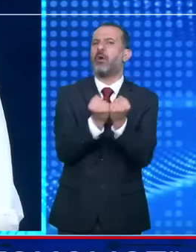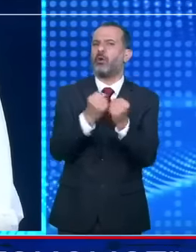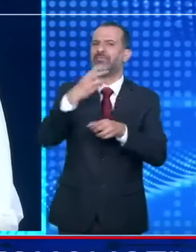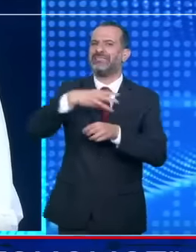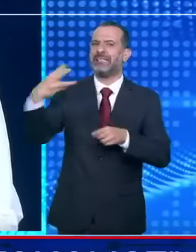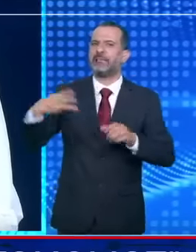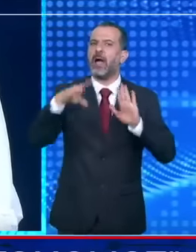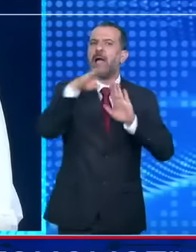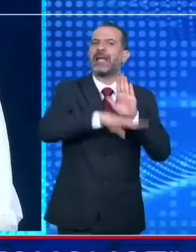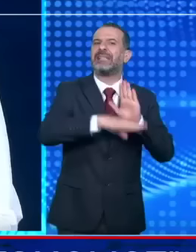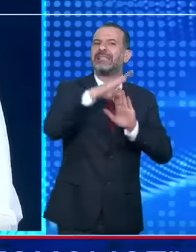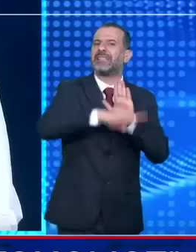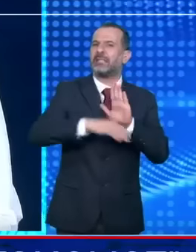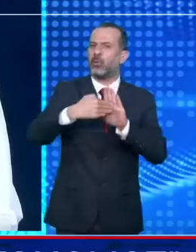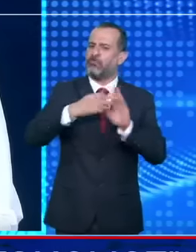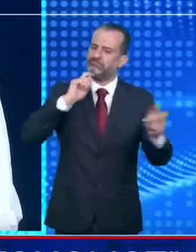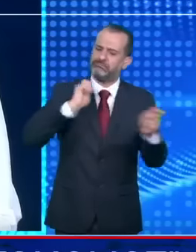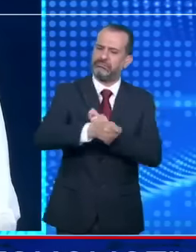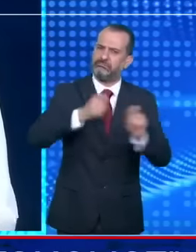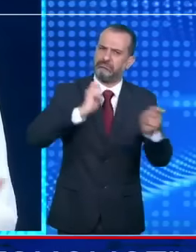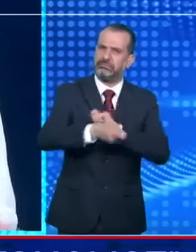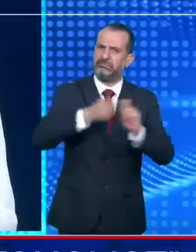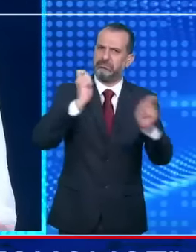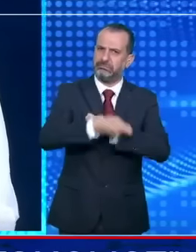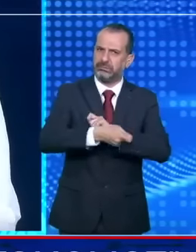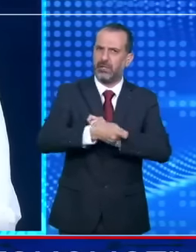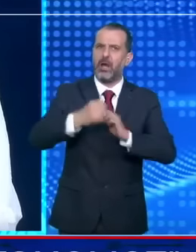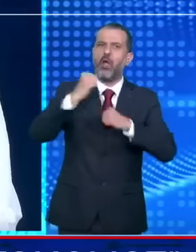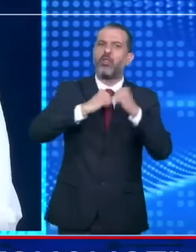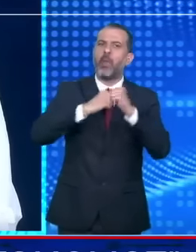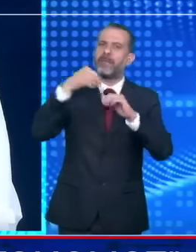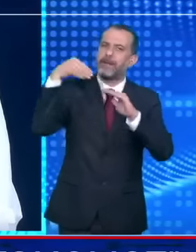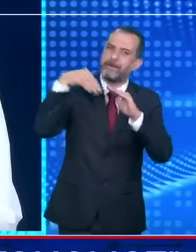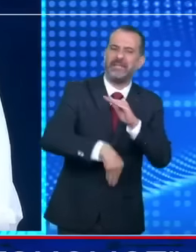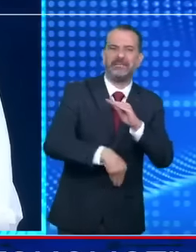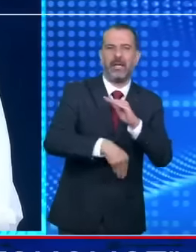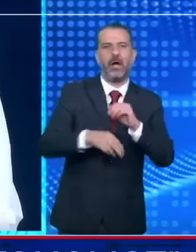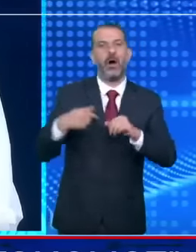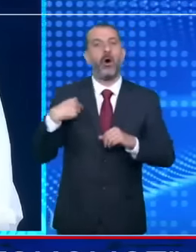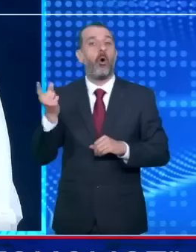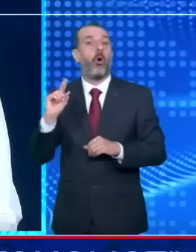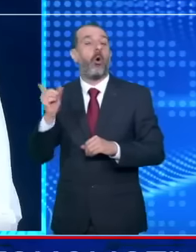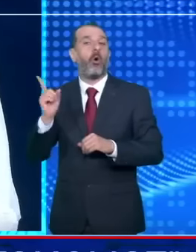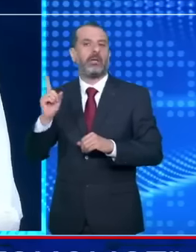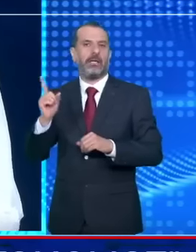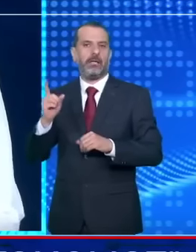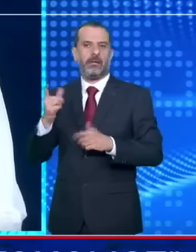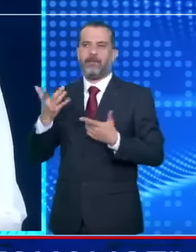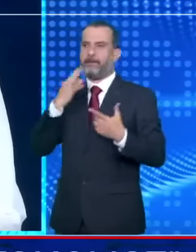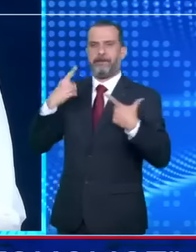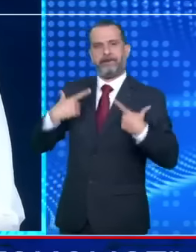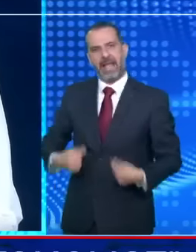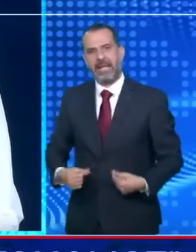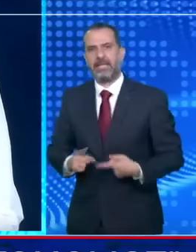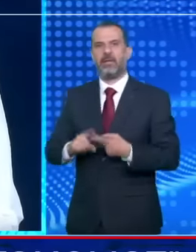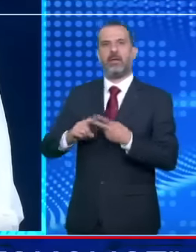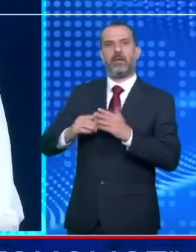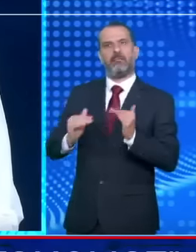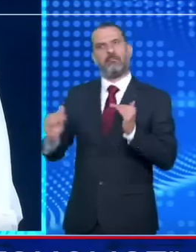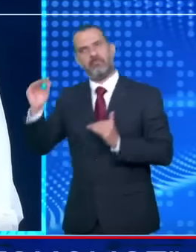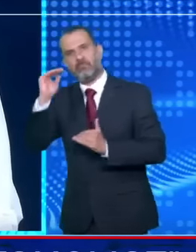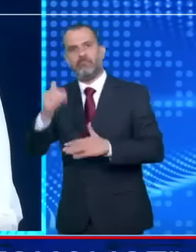εξυγχρονίσουμε όλη τη δομή του κόμματος. Θα γίνει ένα κόμμα στους βαθιά. Στους πολίτες, όχι στα στελέχη και τις ηγεσίες. Σωστά. Και ο ΣΥΡΙΖΑ θα